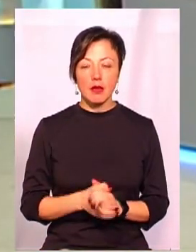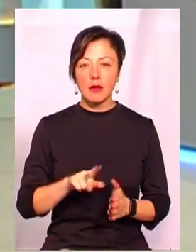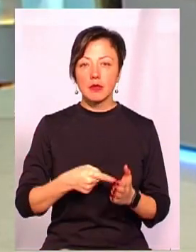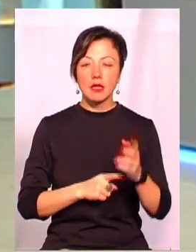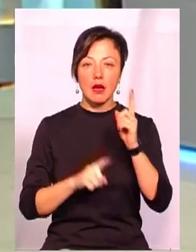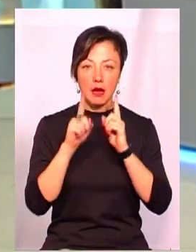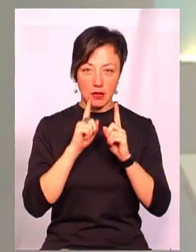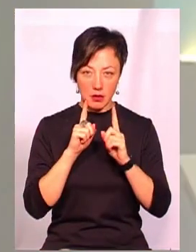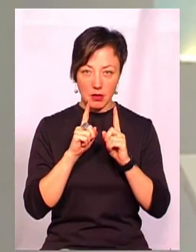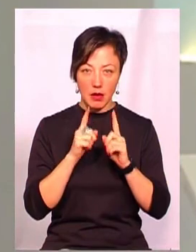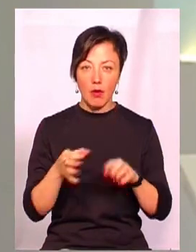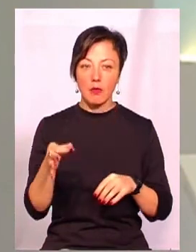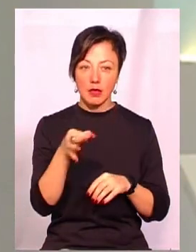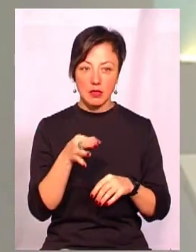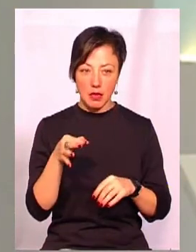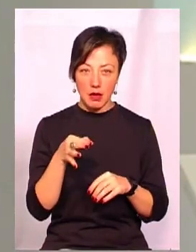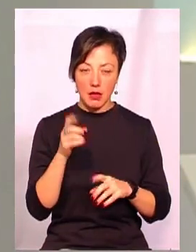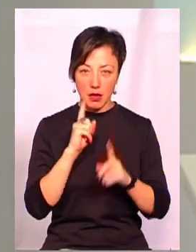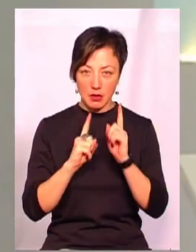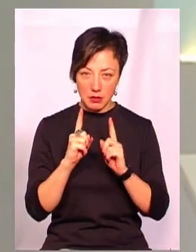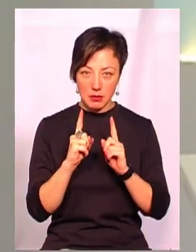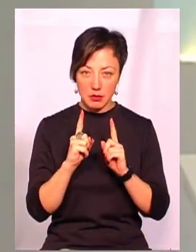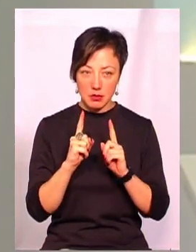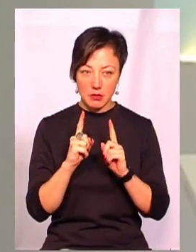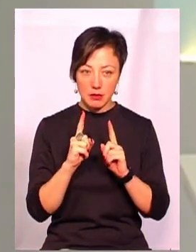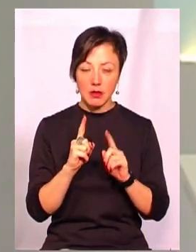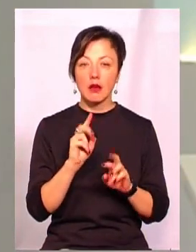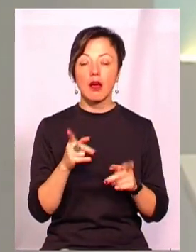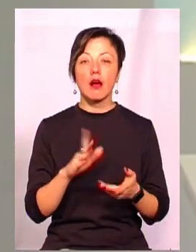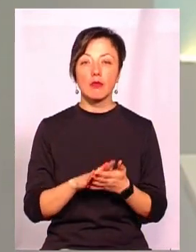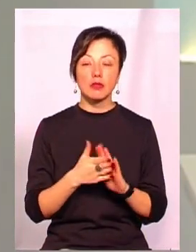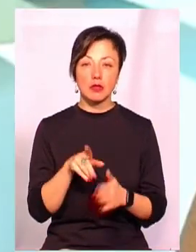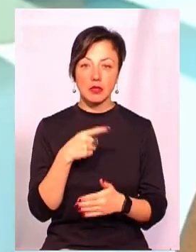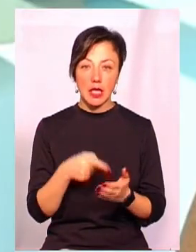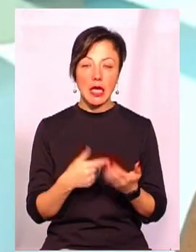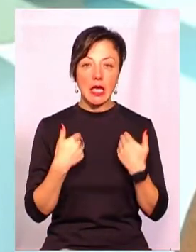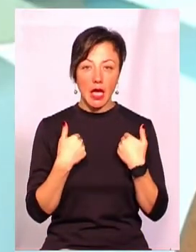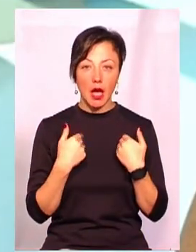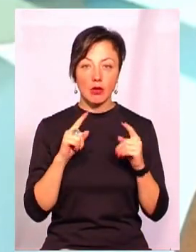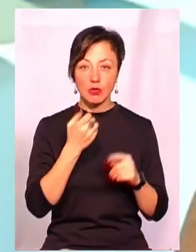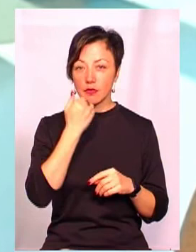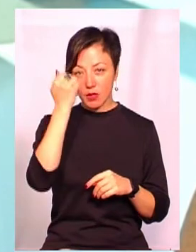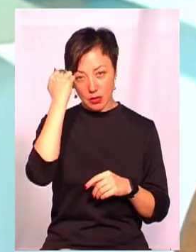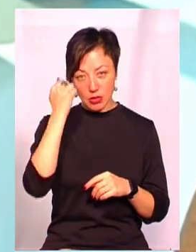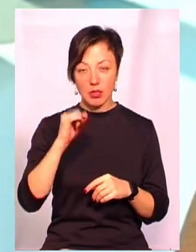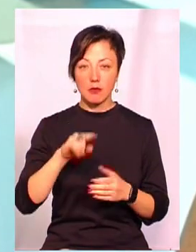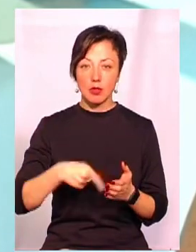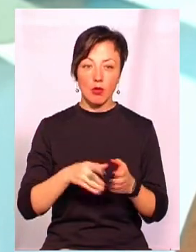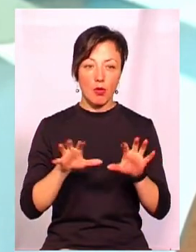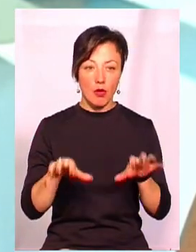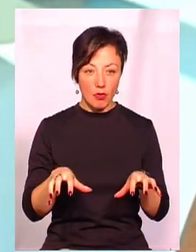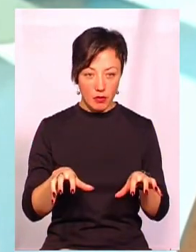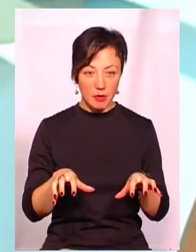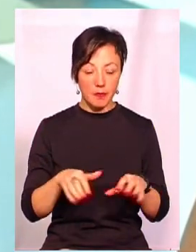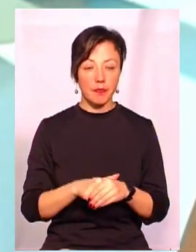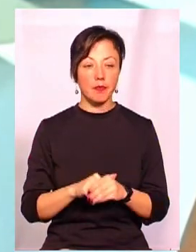Міська рада, обласна рада, що вони? Я дуже вдячна міському